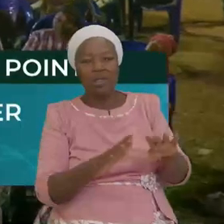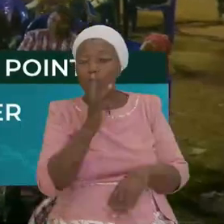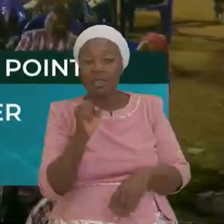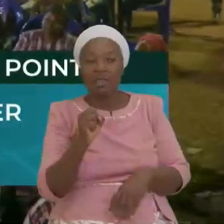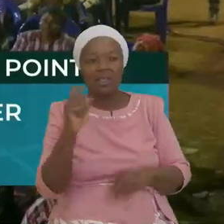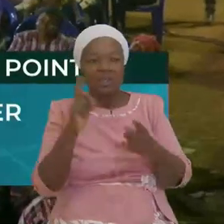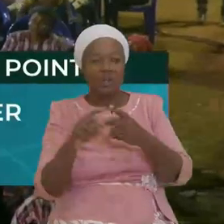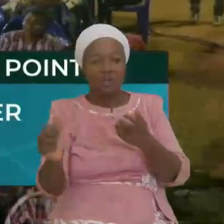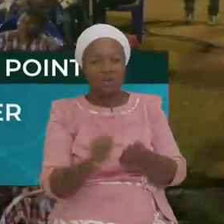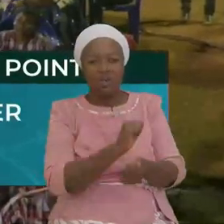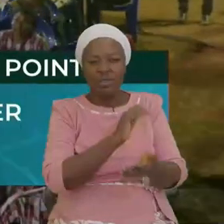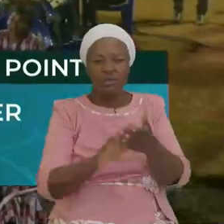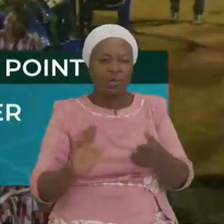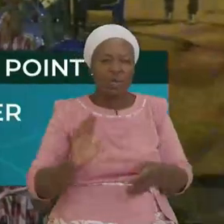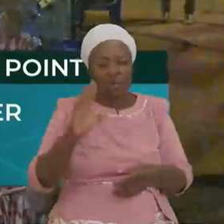Et dans l'eau